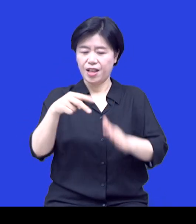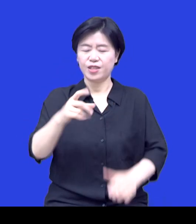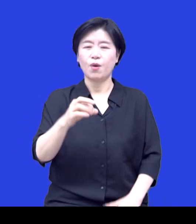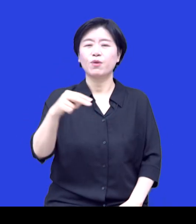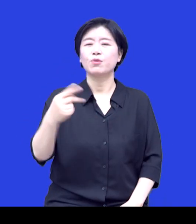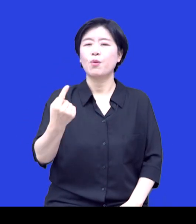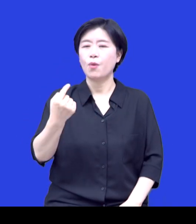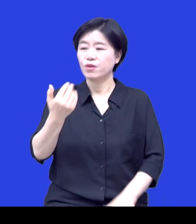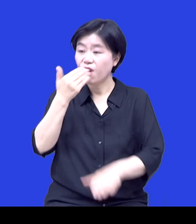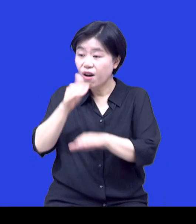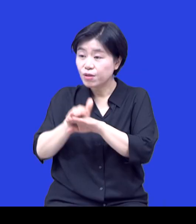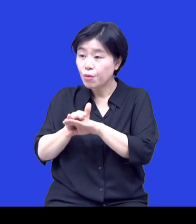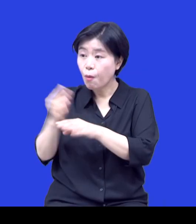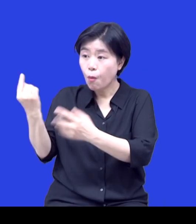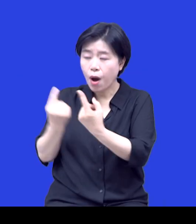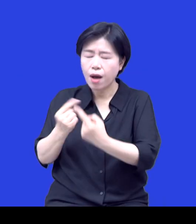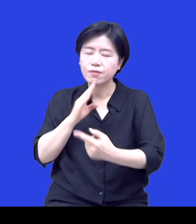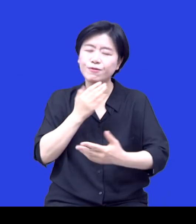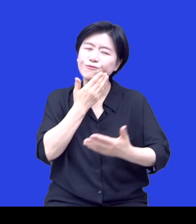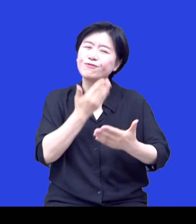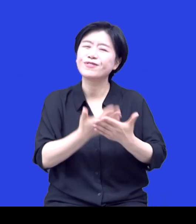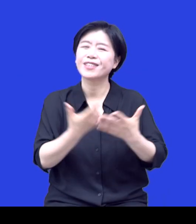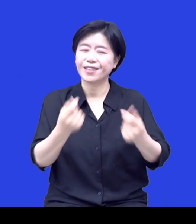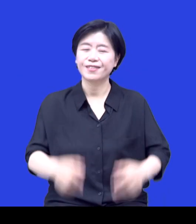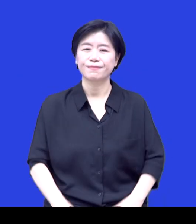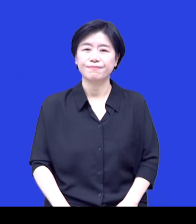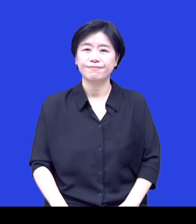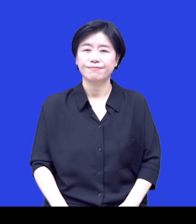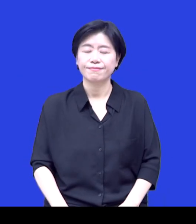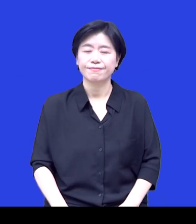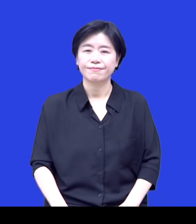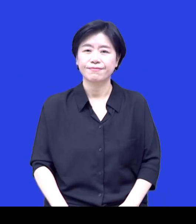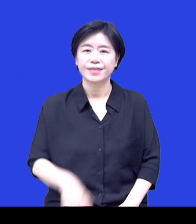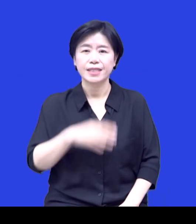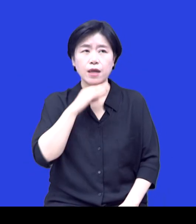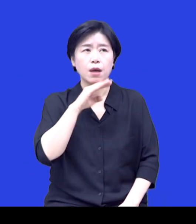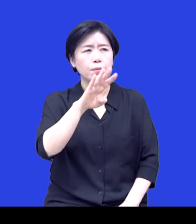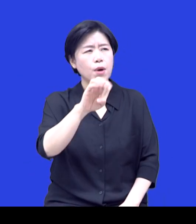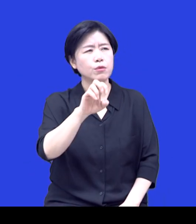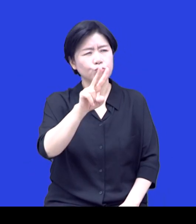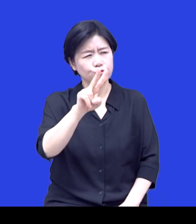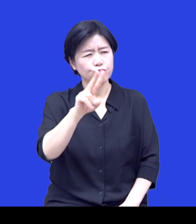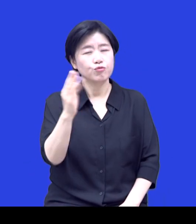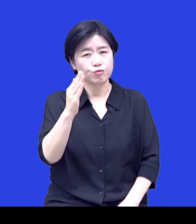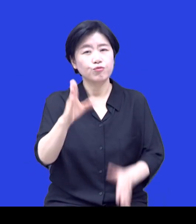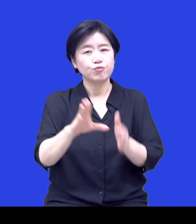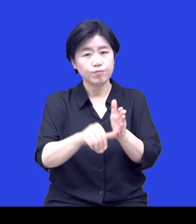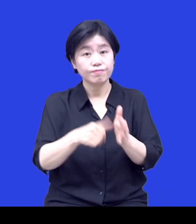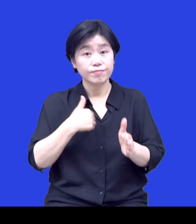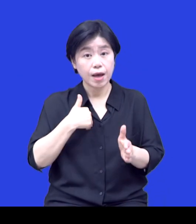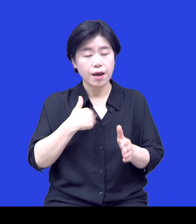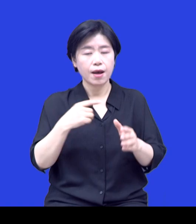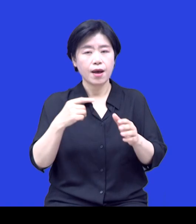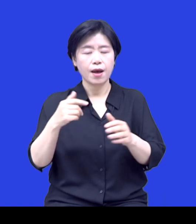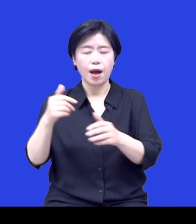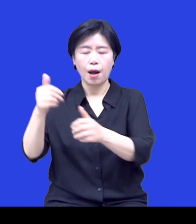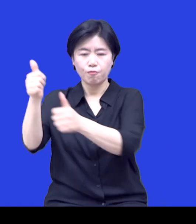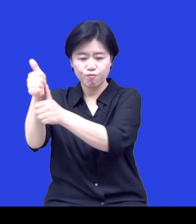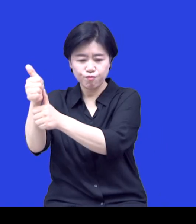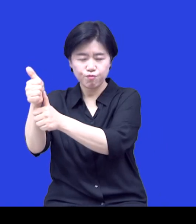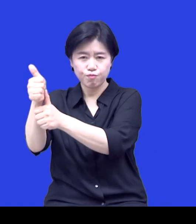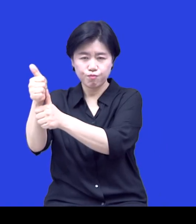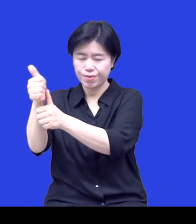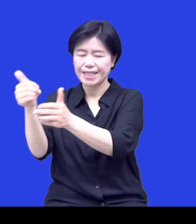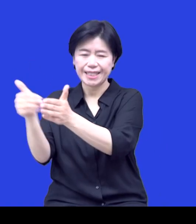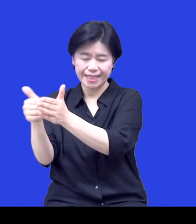40대에 그렇죠. 예. 41살, 2살 예, 때였어요. 예. 그때 딱 예. 개척을 했는데 너무 그러니까 제